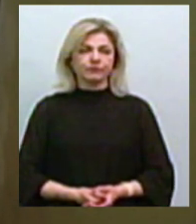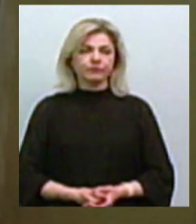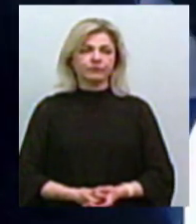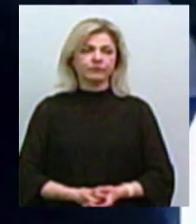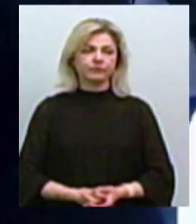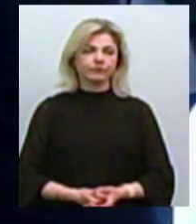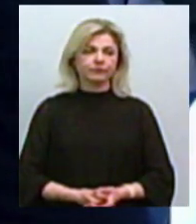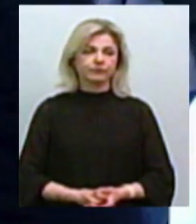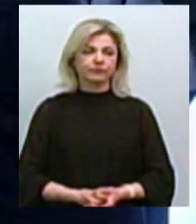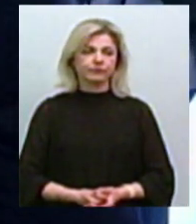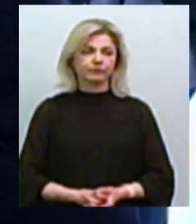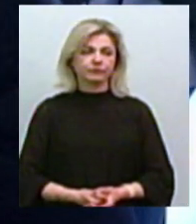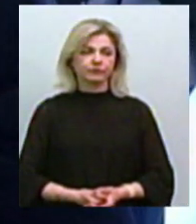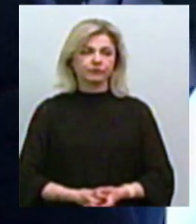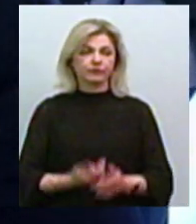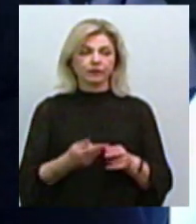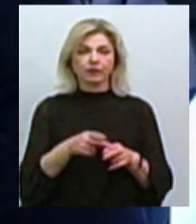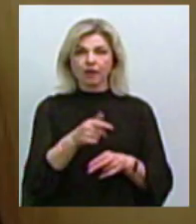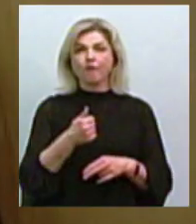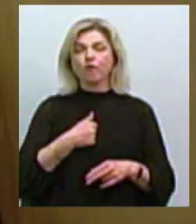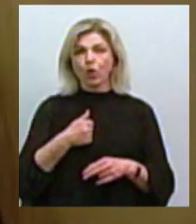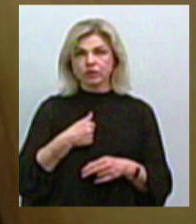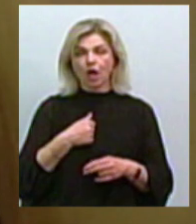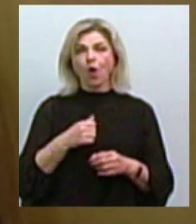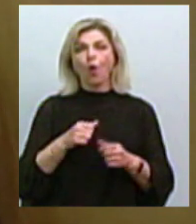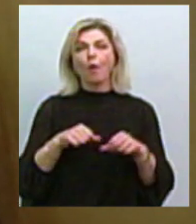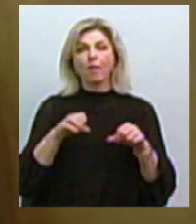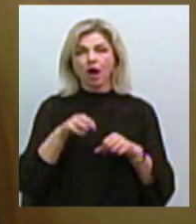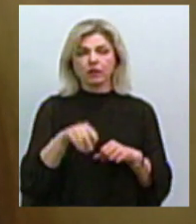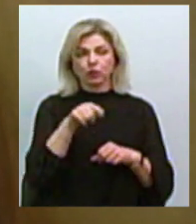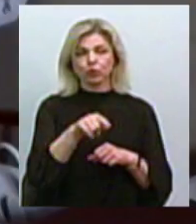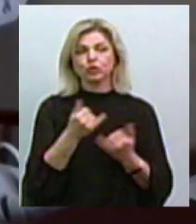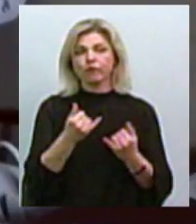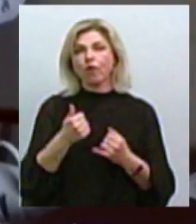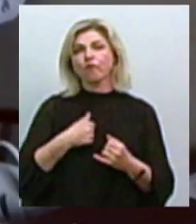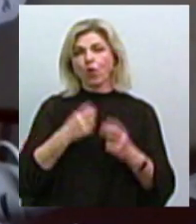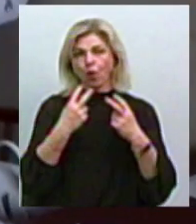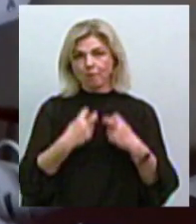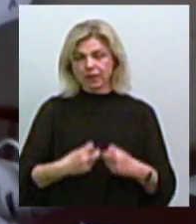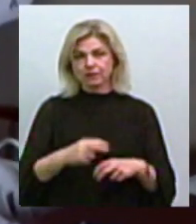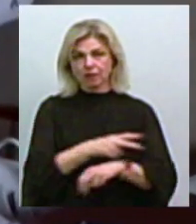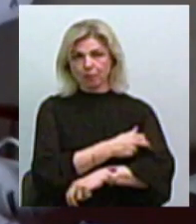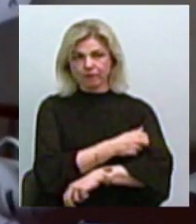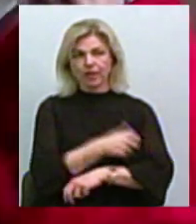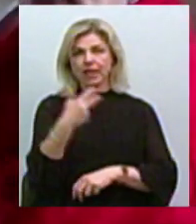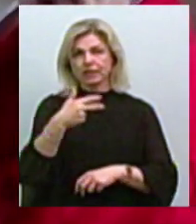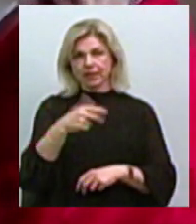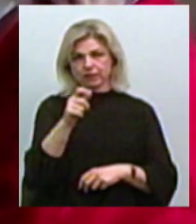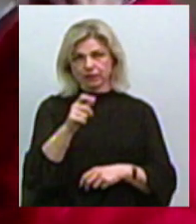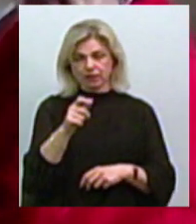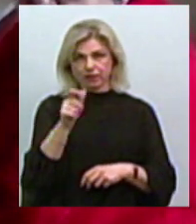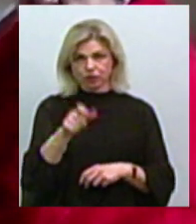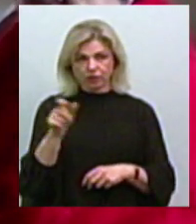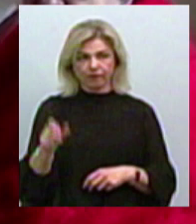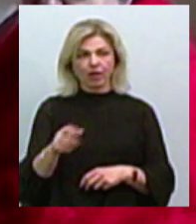Обласний збірний пункт військ Комато. Сьогодні тут медогляд проходять 30 юнаків. 20-річний Костянтин Миронов із Григорівки